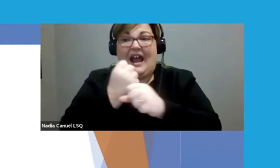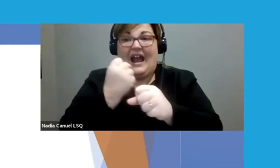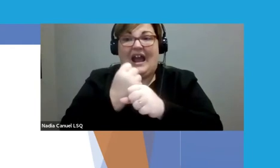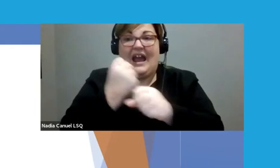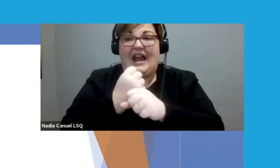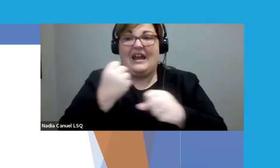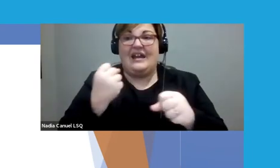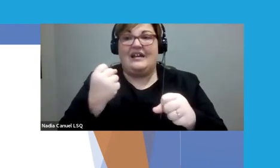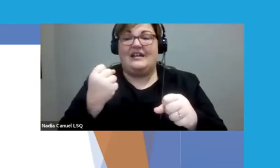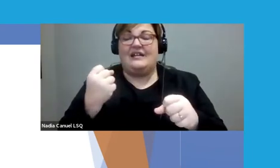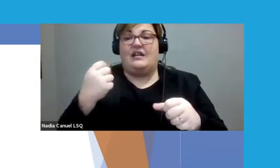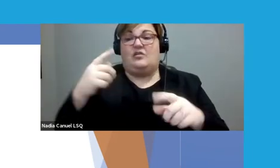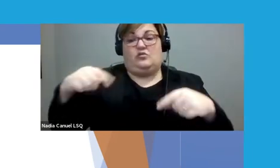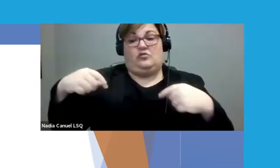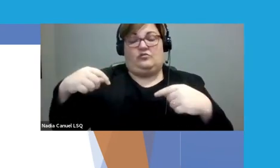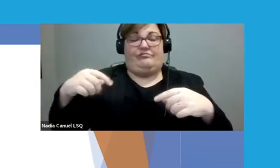fois leur enfance,